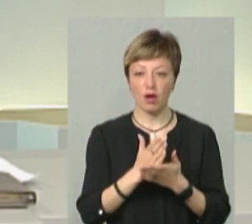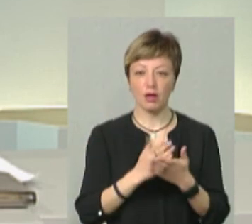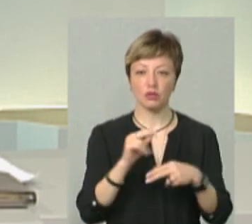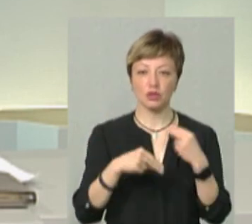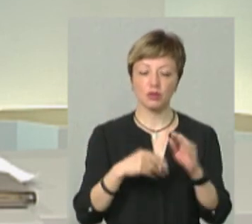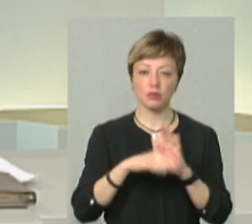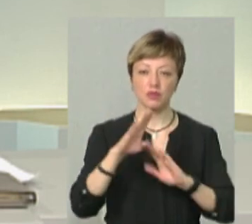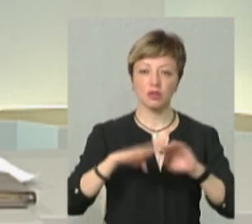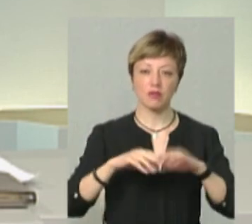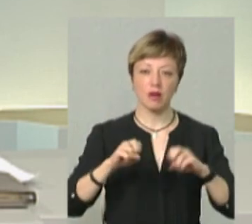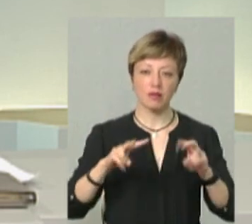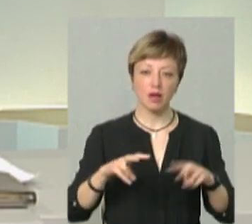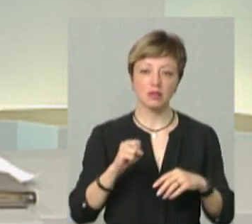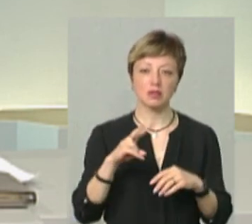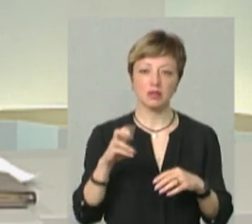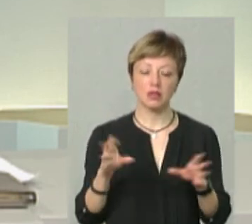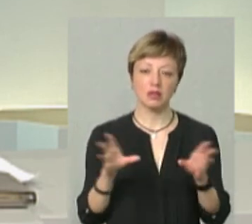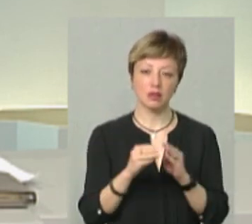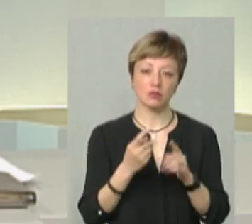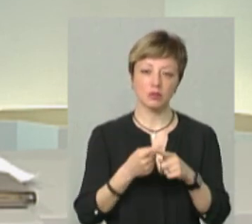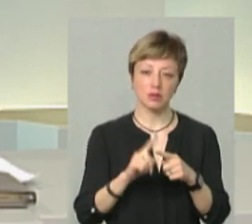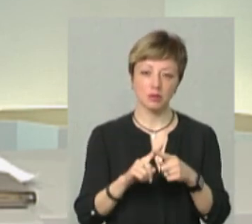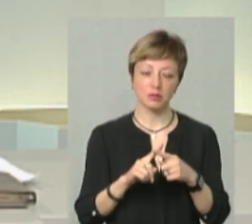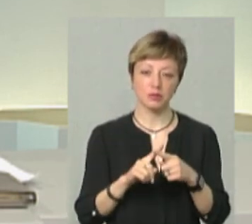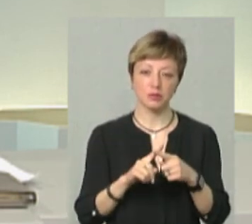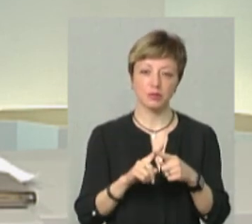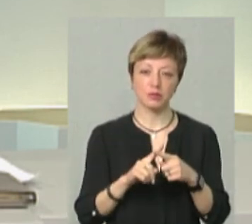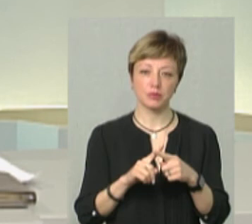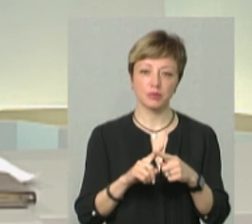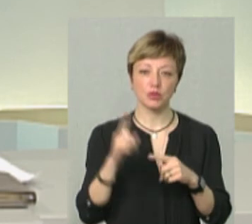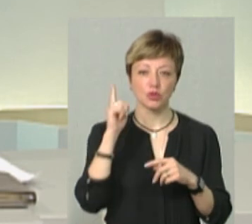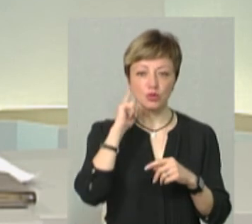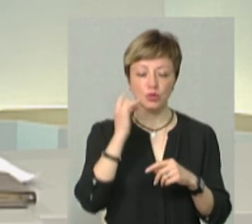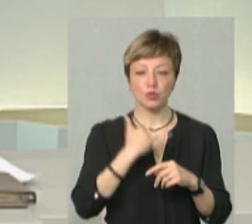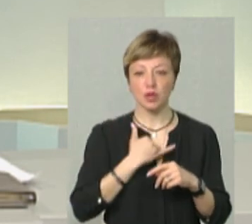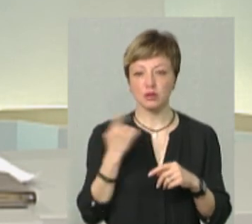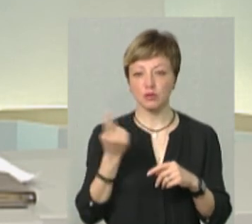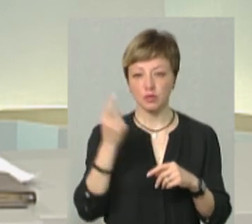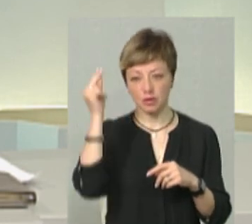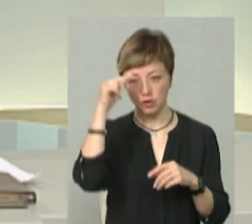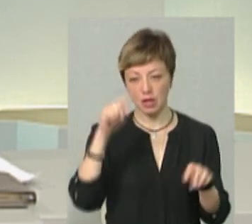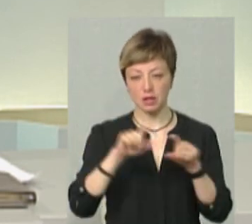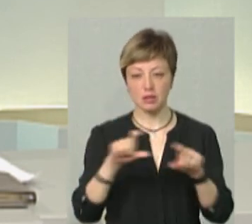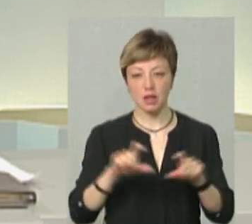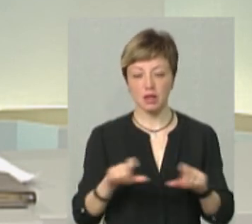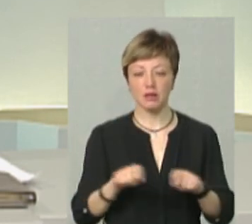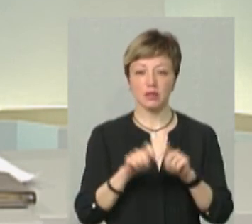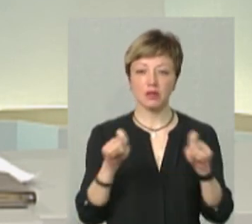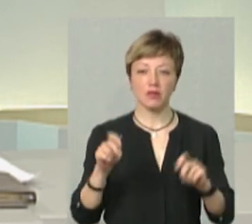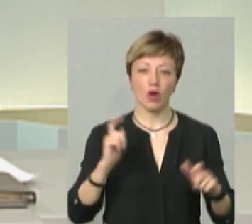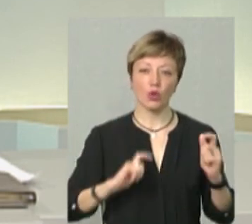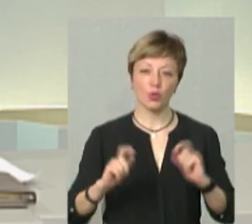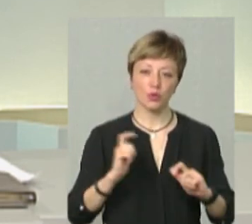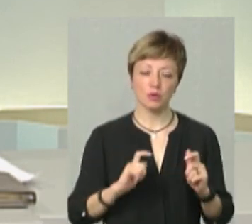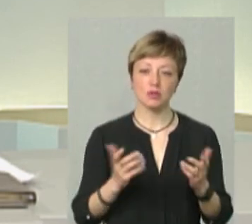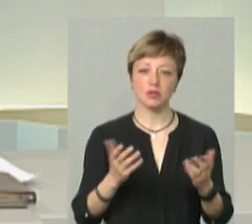через підвищення кваліфікації. Але разом з тим, ви навіть і чули, що і в нас в області навчальні заклади відкривають такі курси,